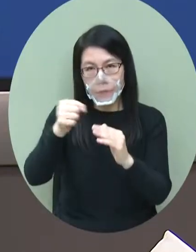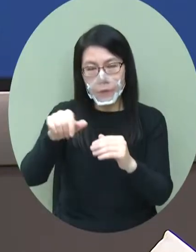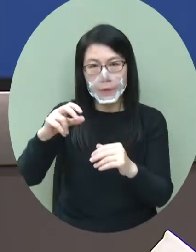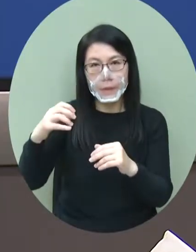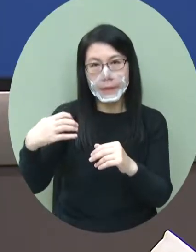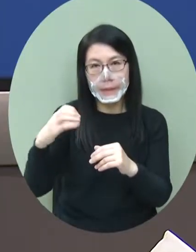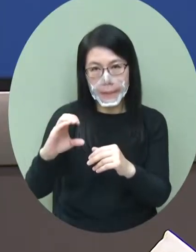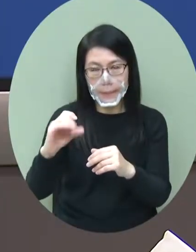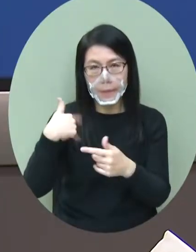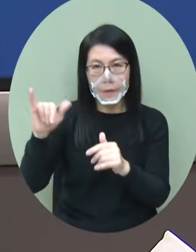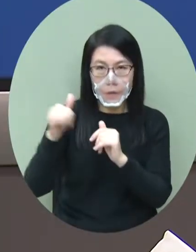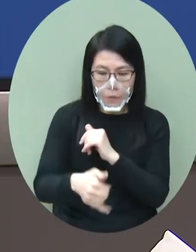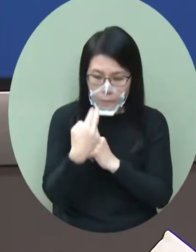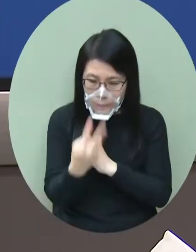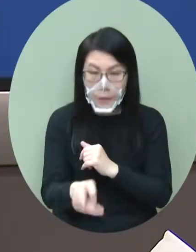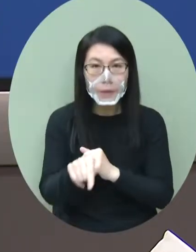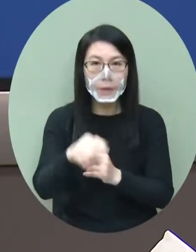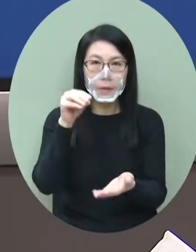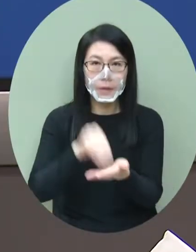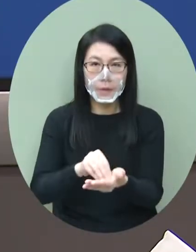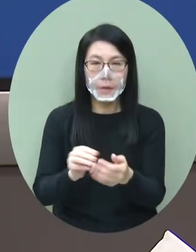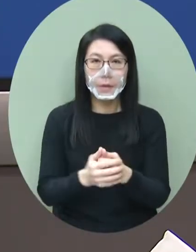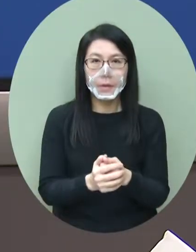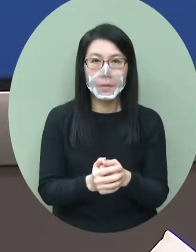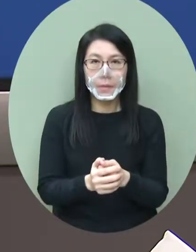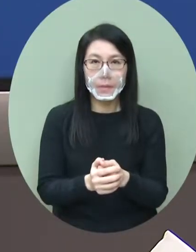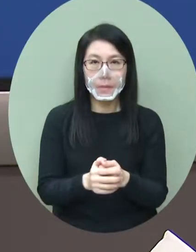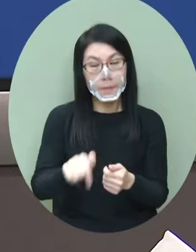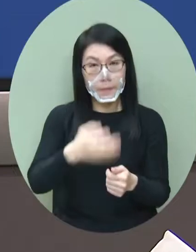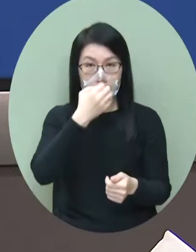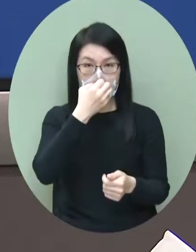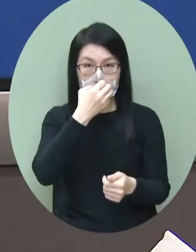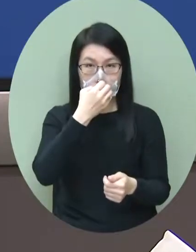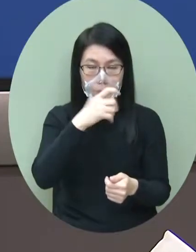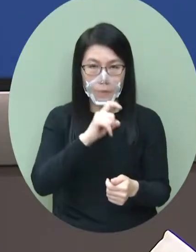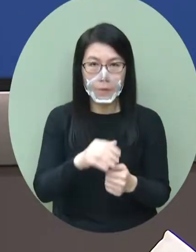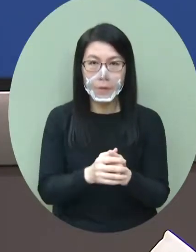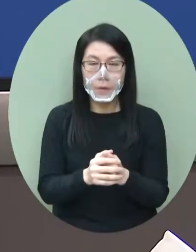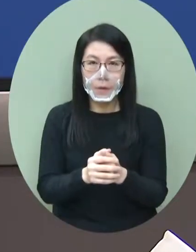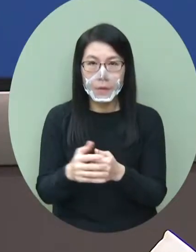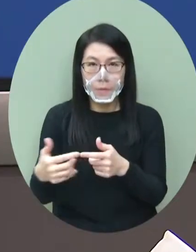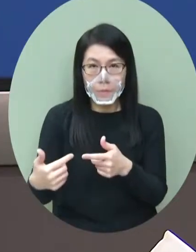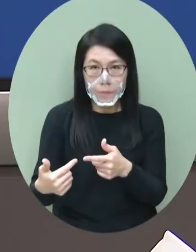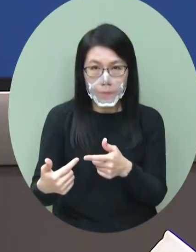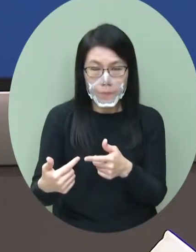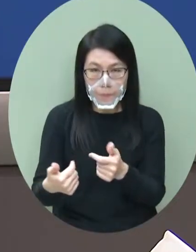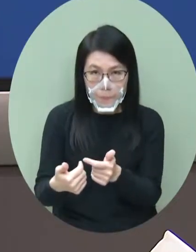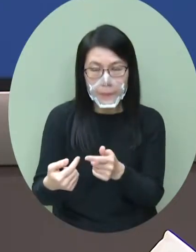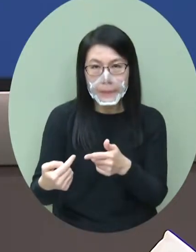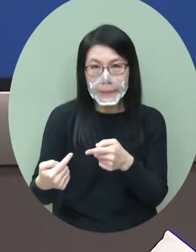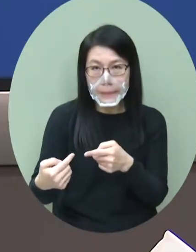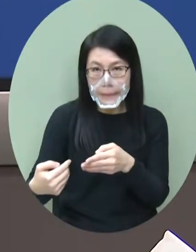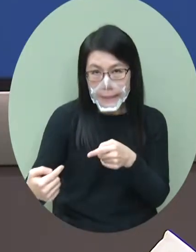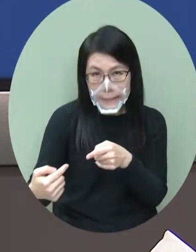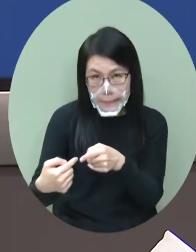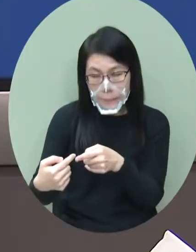3月11号呢，就陈局长呢也是亲自到了地区去落实这个在香港有一个接驳方案的试